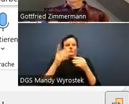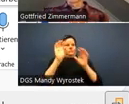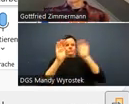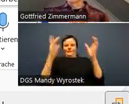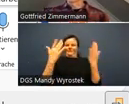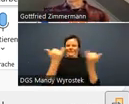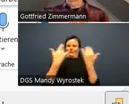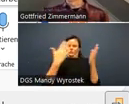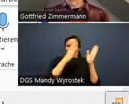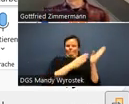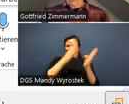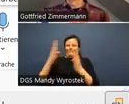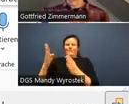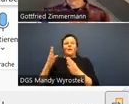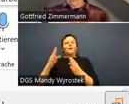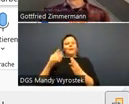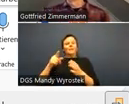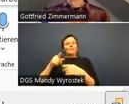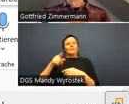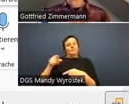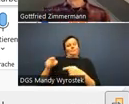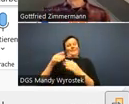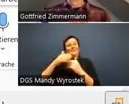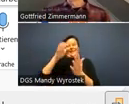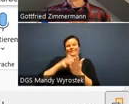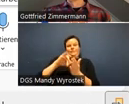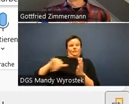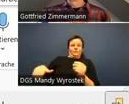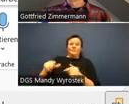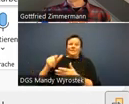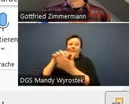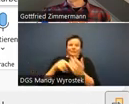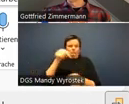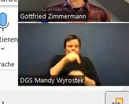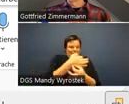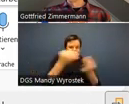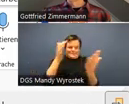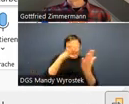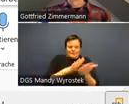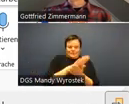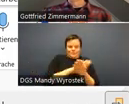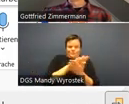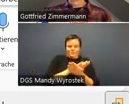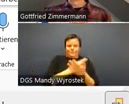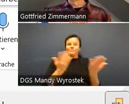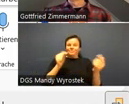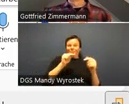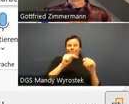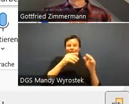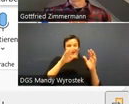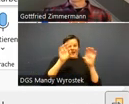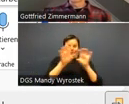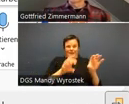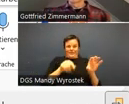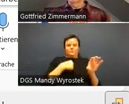Text. Der Text ist hier nicht drin, aber diese Elemente. Und ich fange dann von unten nach oben an. Grafik 2 ist das